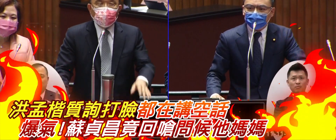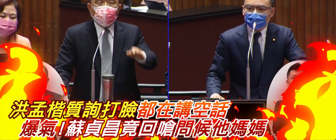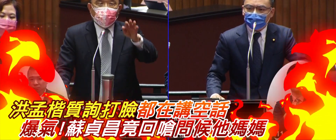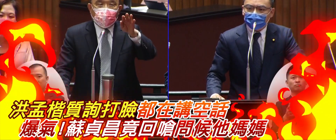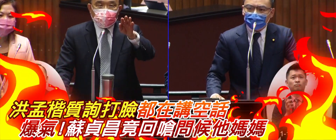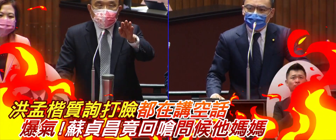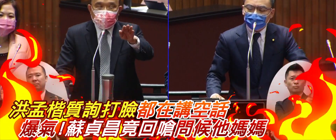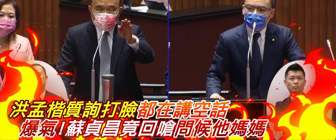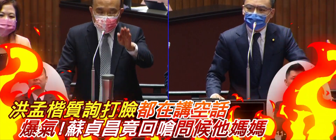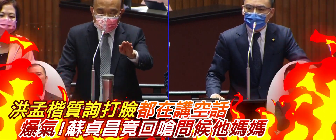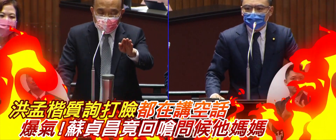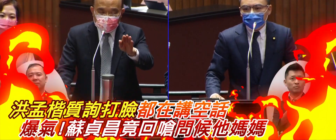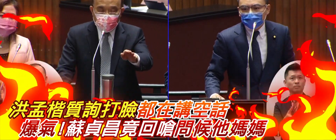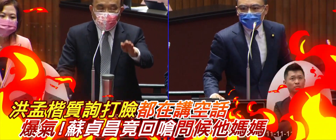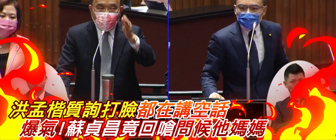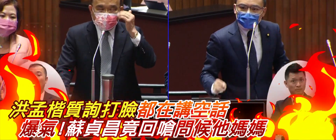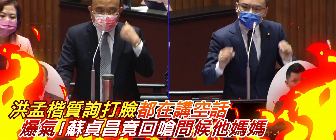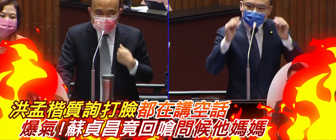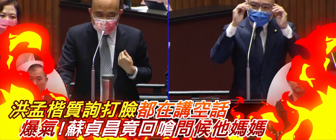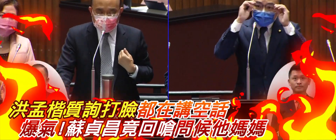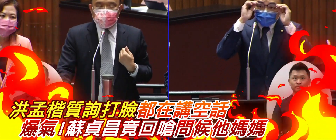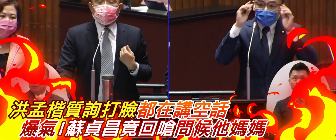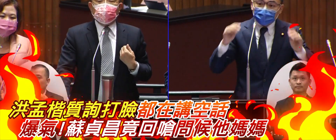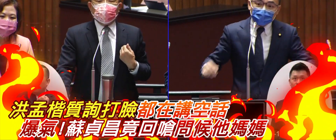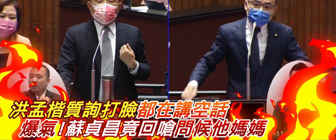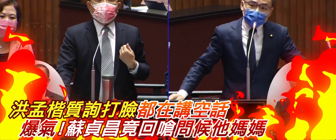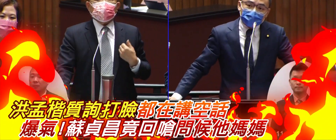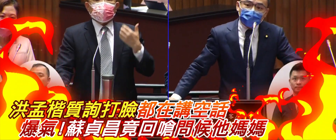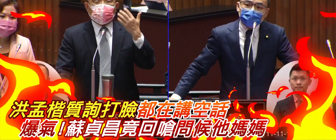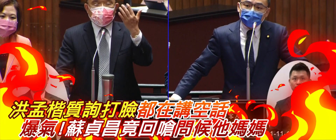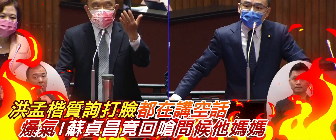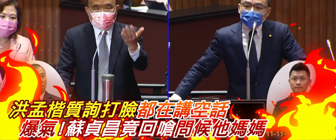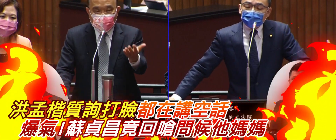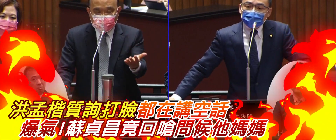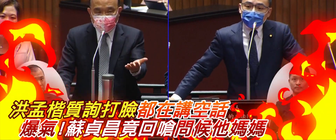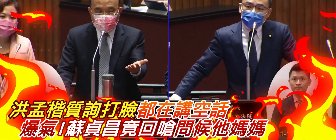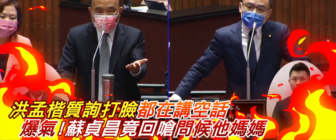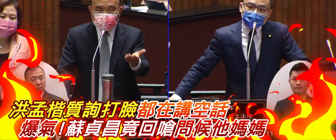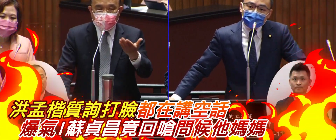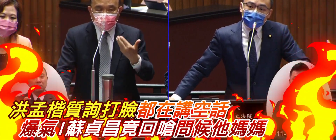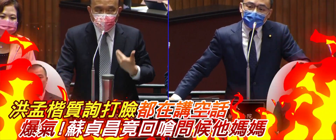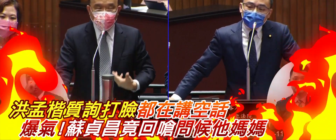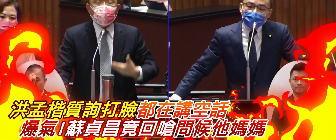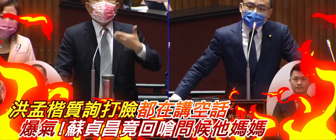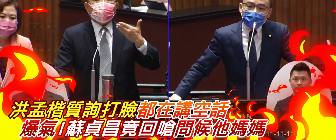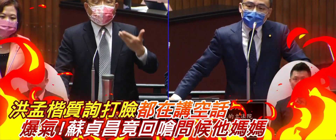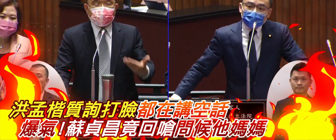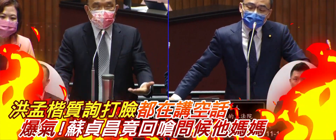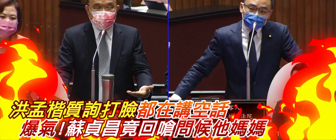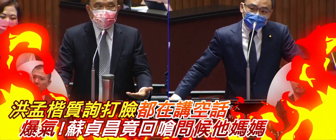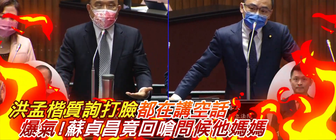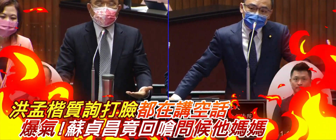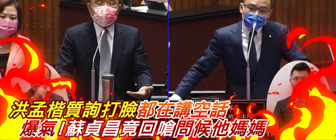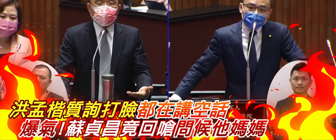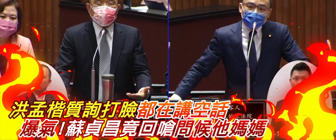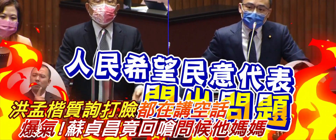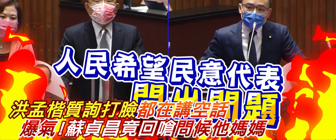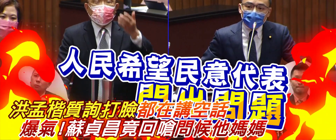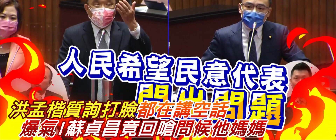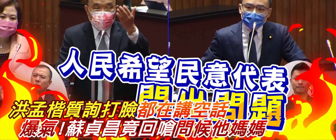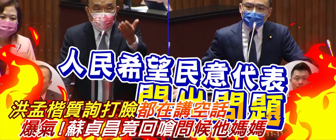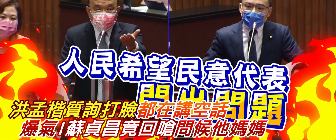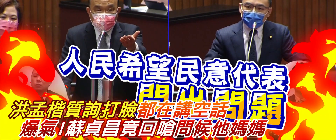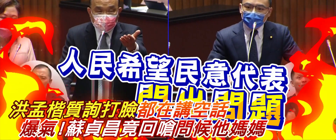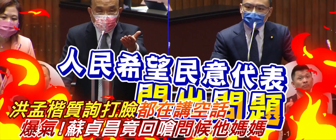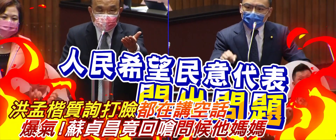询。 没有依照宪法，人民就是希望听到政府。把事情讲清楚， 人